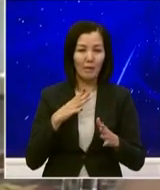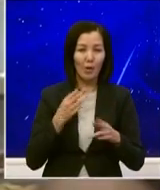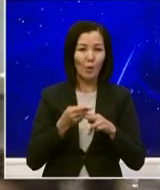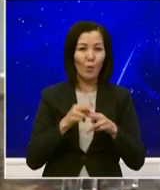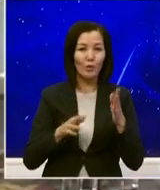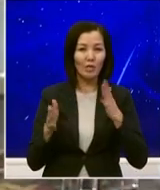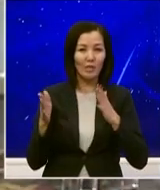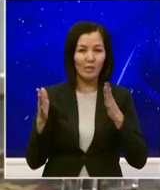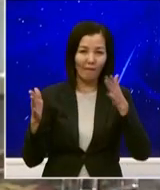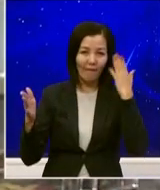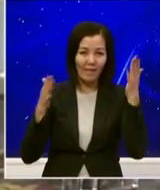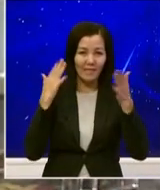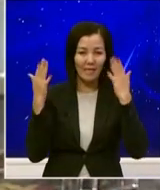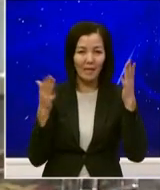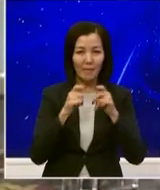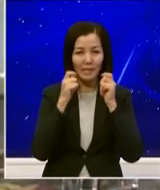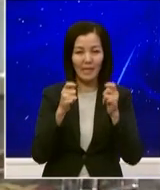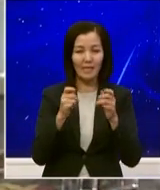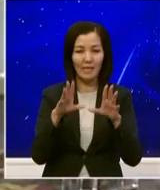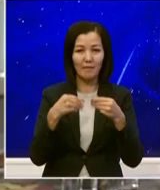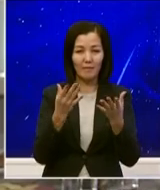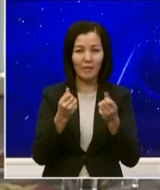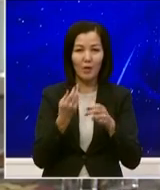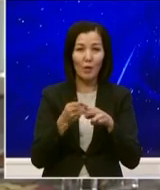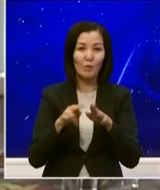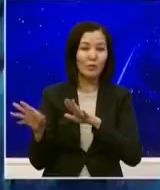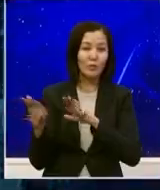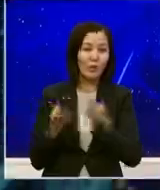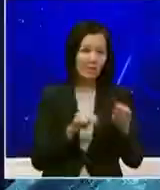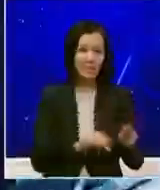И Дедушка Мороз подарил нам подарки. Мы были очень счастливы.